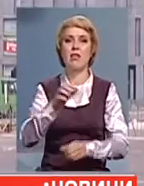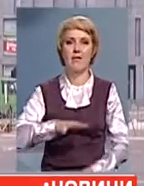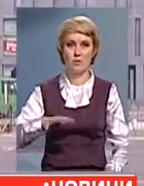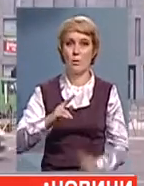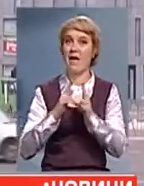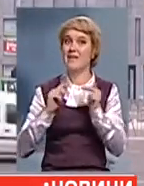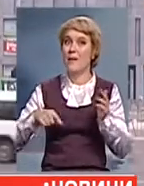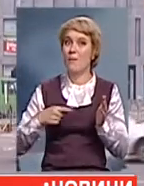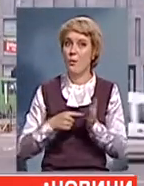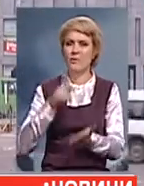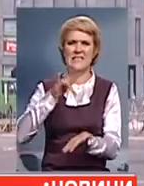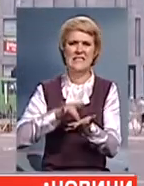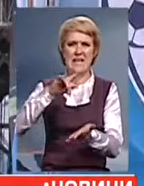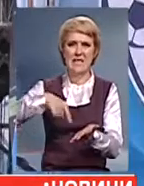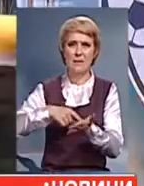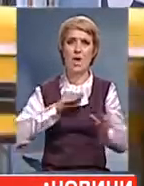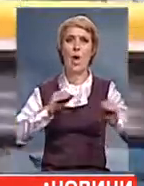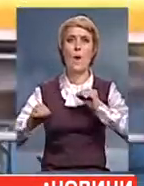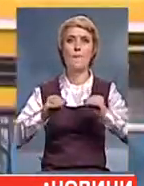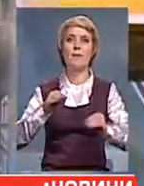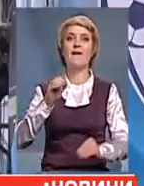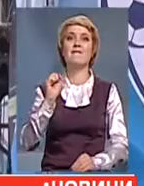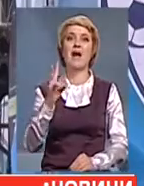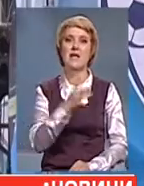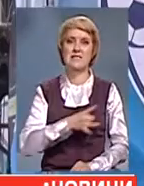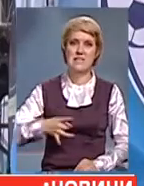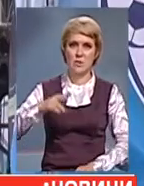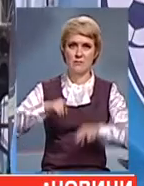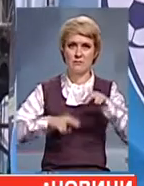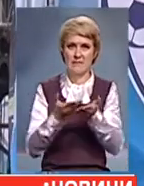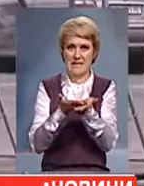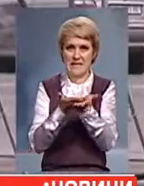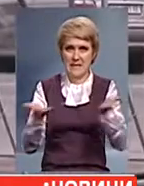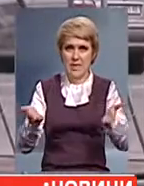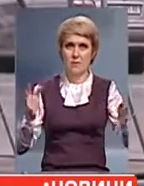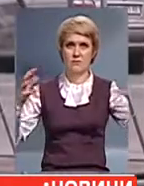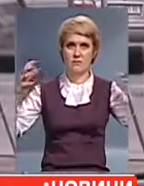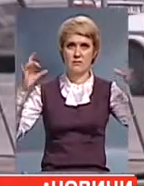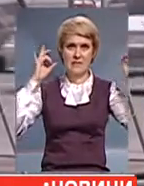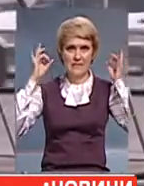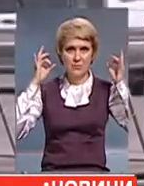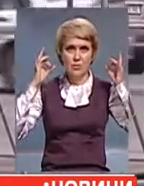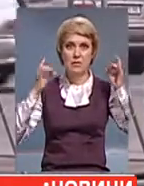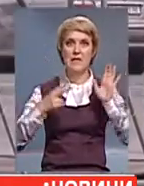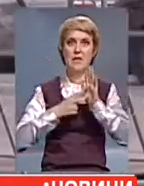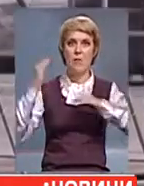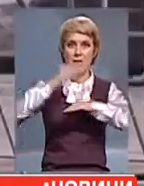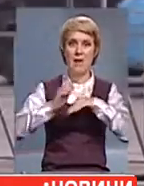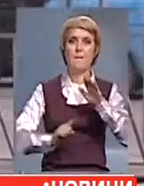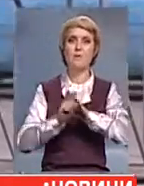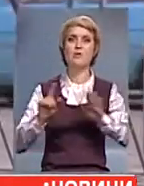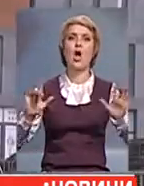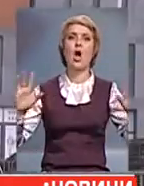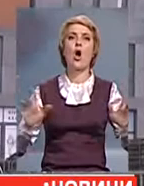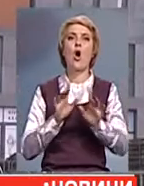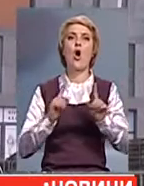Дніпропетровську В самому центрі міста облаштовують фан-зону зводять сцену монтують звук і 7-ї вечора там розпочнеться концерт